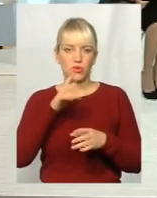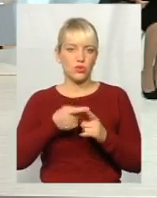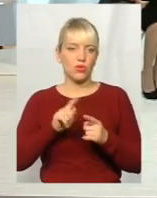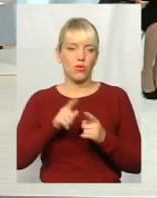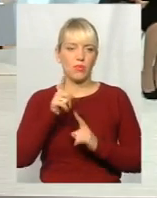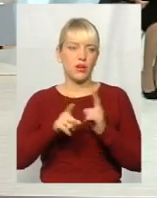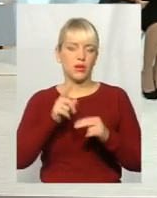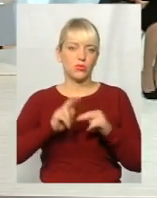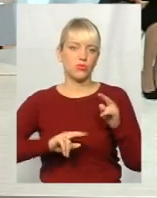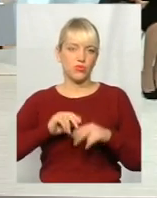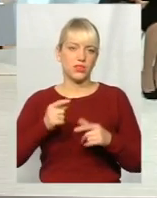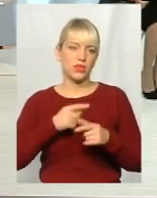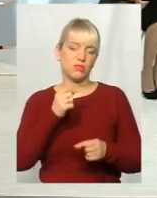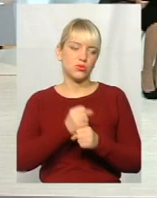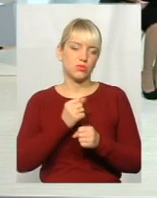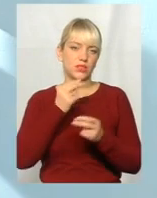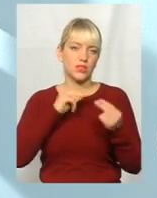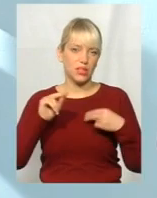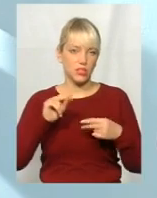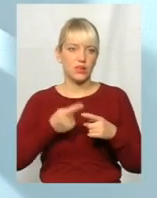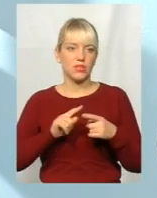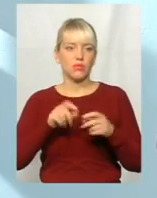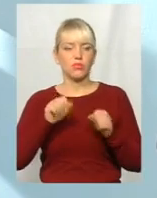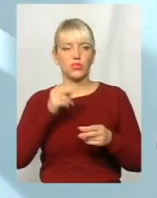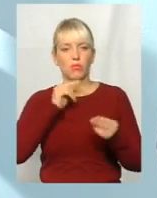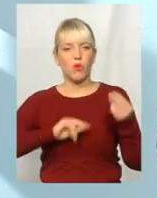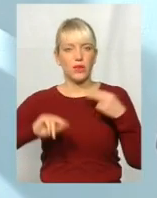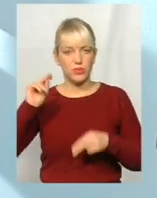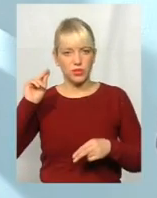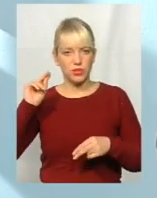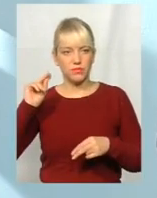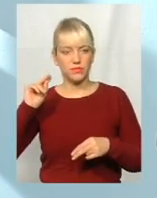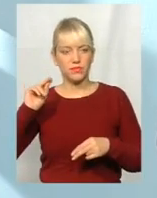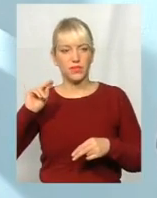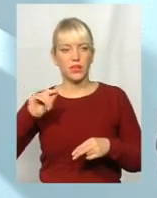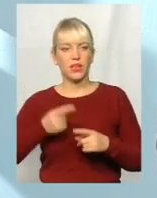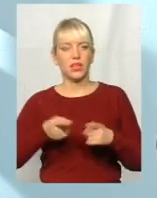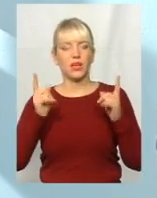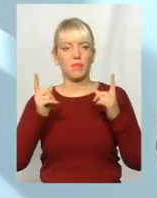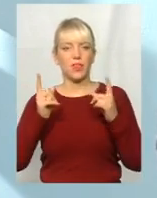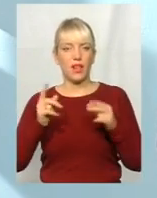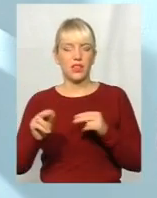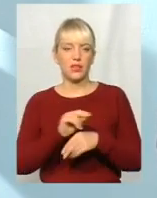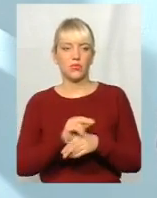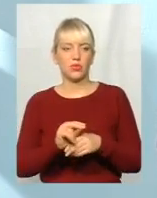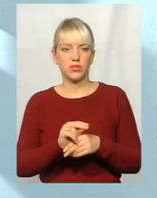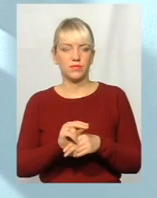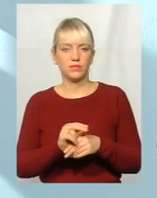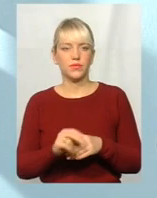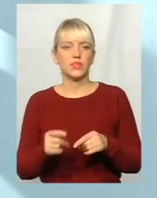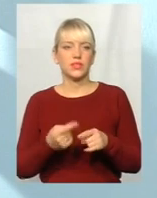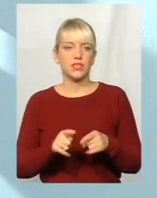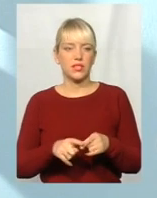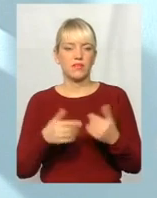перебудувати або зробити кращим. Він може поліпшити. І капітальний ремонт – це